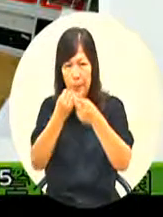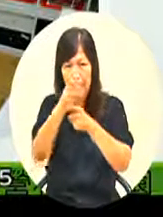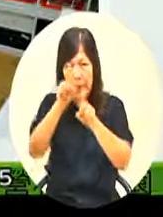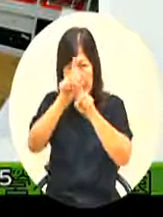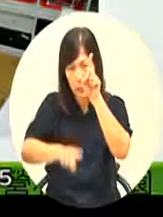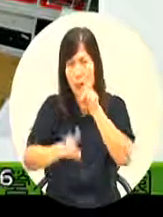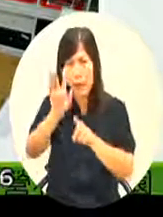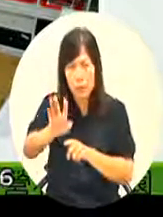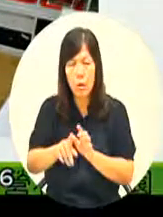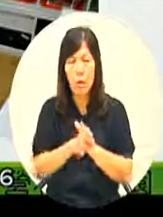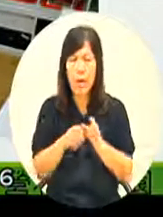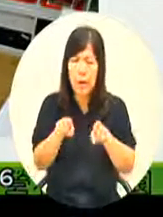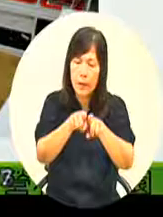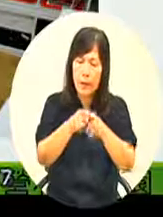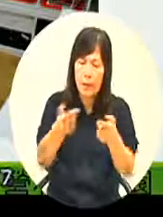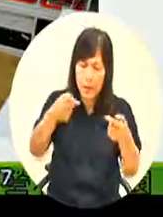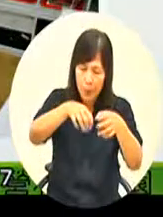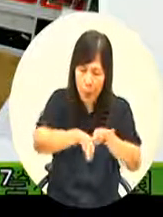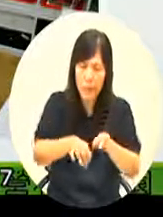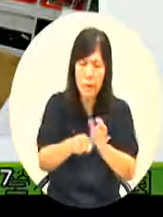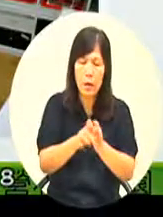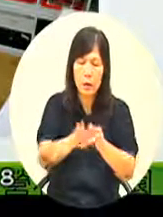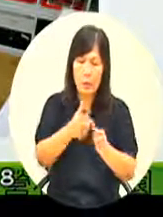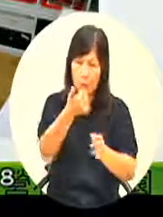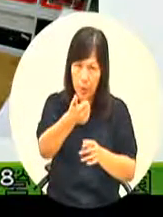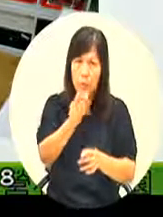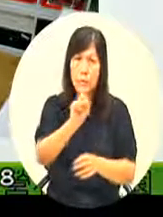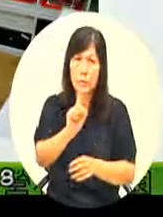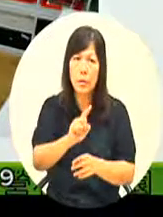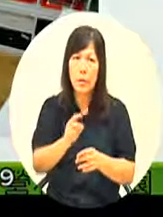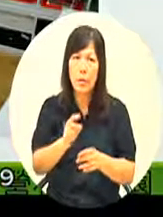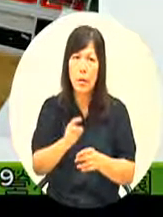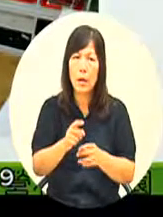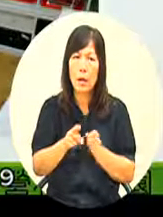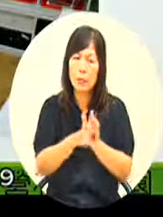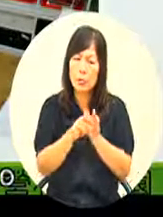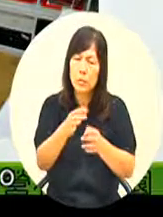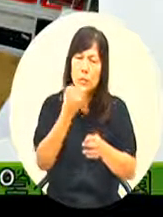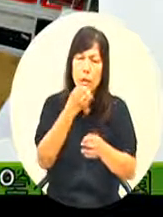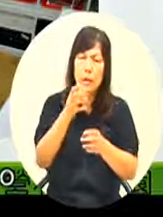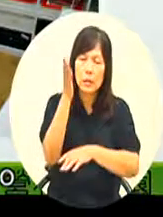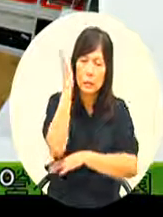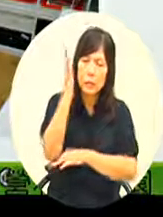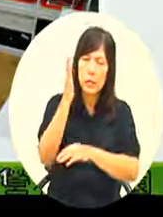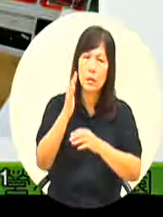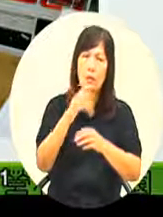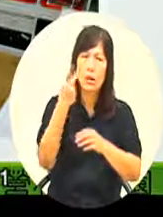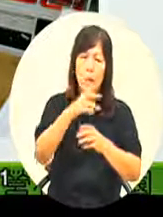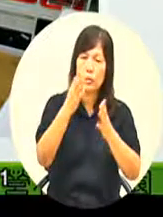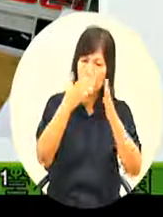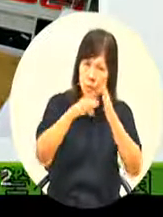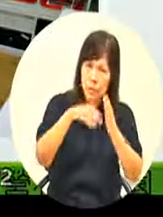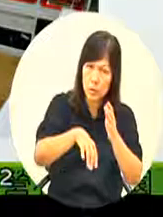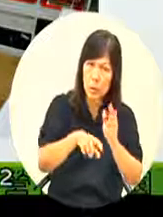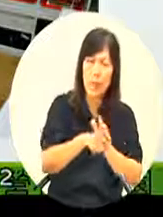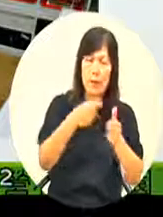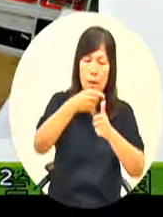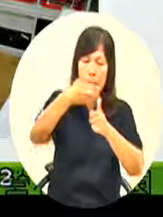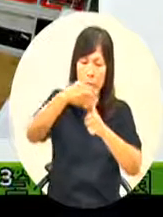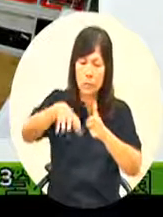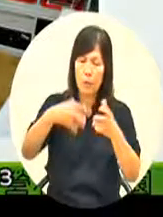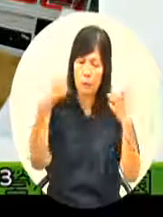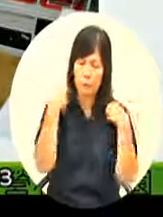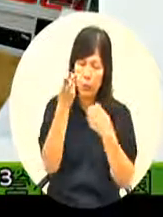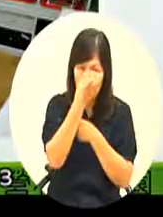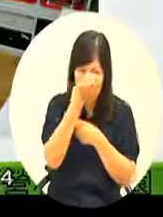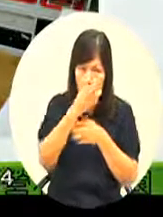那做非营利有一个优点哈，做非营利有一个优点就是，如果市政府或者是学校教育局所辖所有学